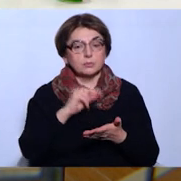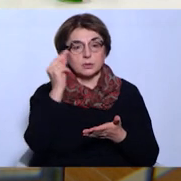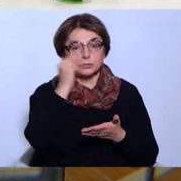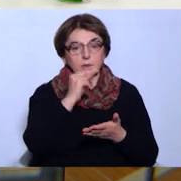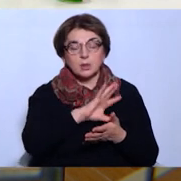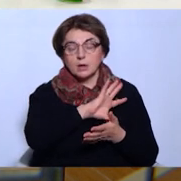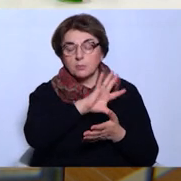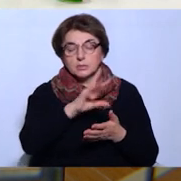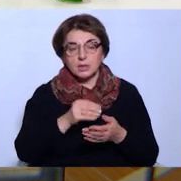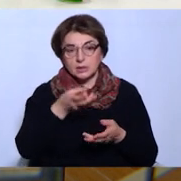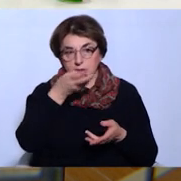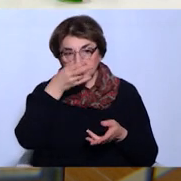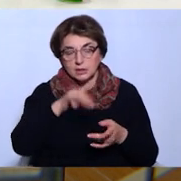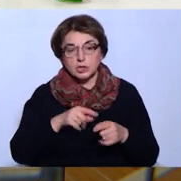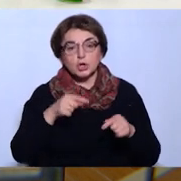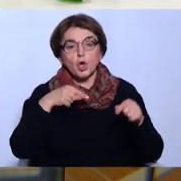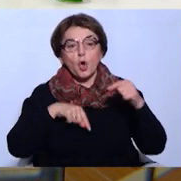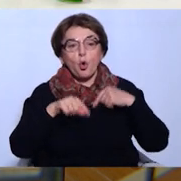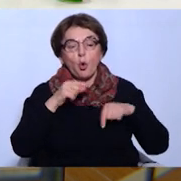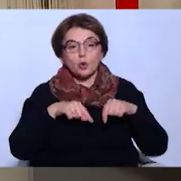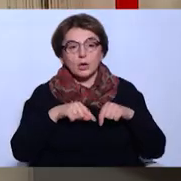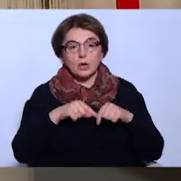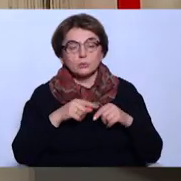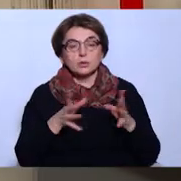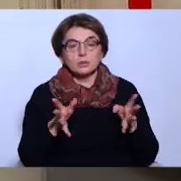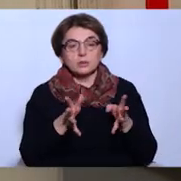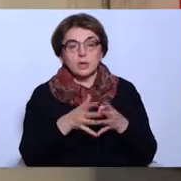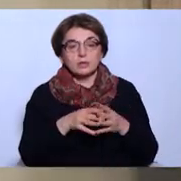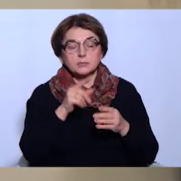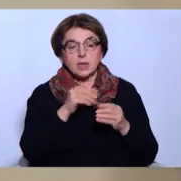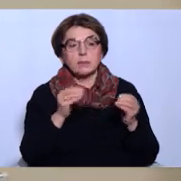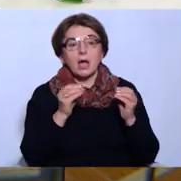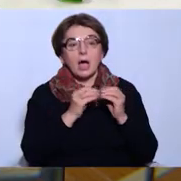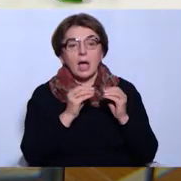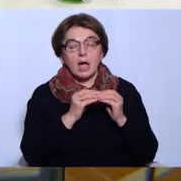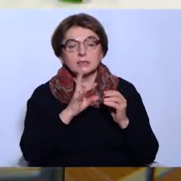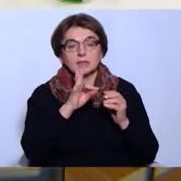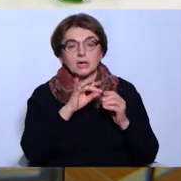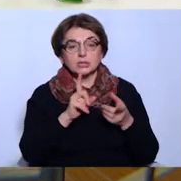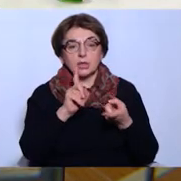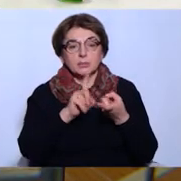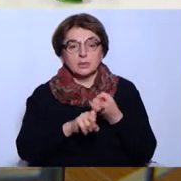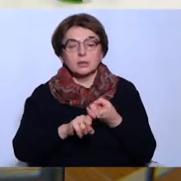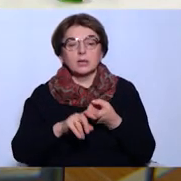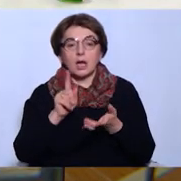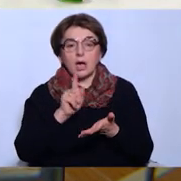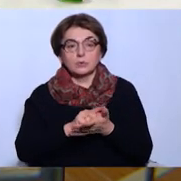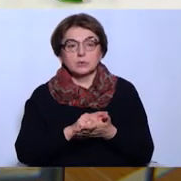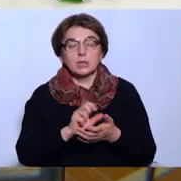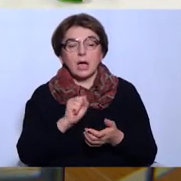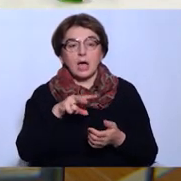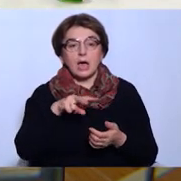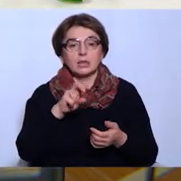მთელი დანარჩენი კლასი ორგანული ნაერთებისა სწორედ ამ 10 ნახშირწყალბადს ეყრდნობა. მაშასე,